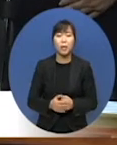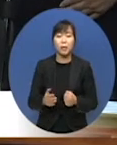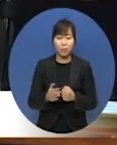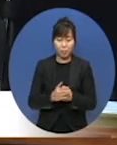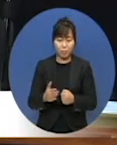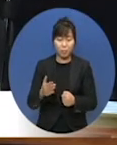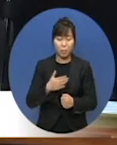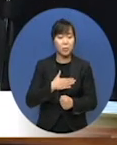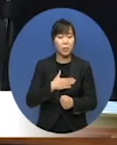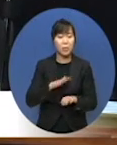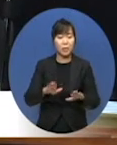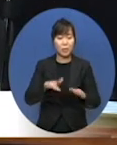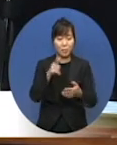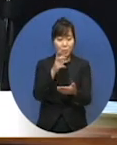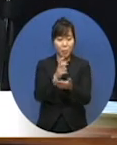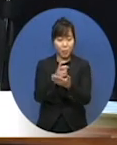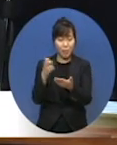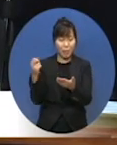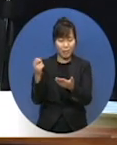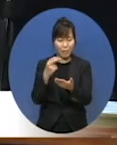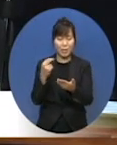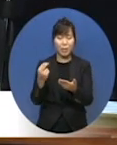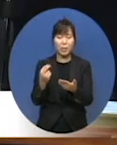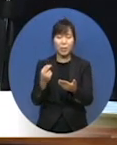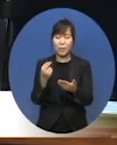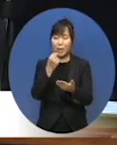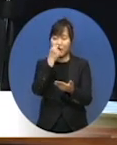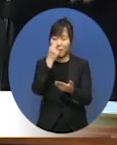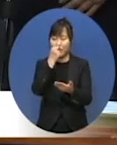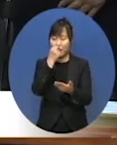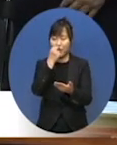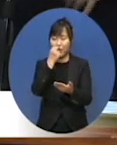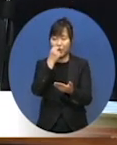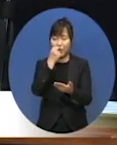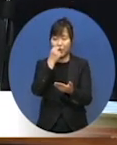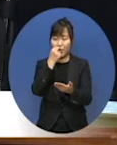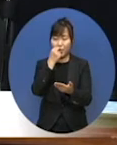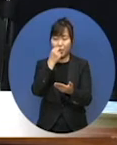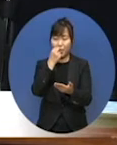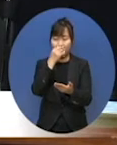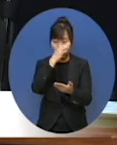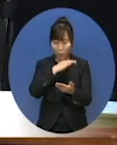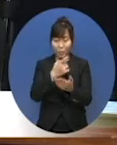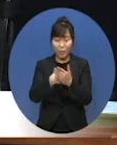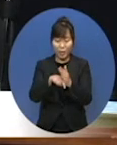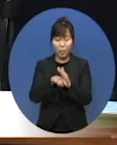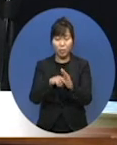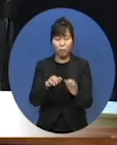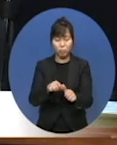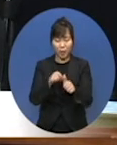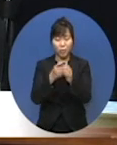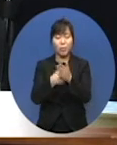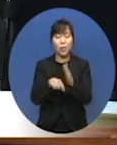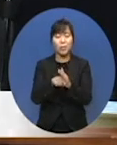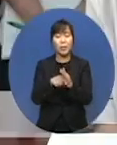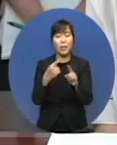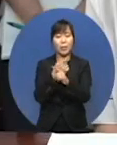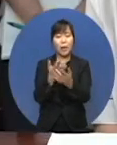저는 이 펌웨어 다시 끝 생명력으로 삶이 보자 괴리 들러 말을 모두